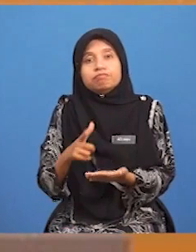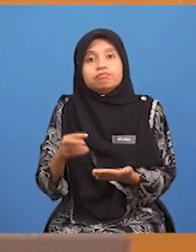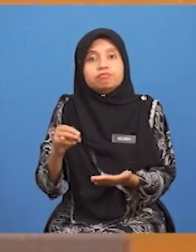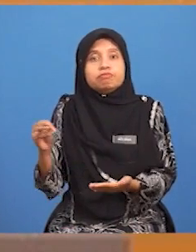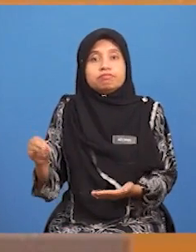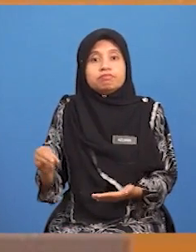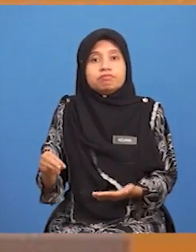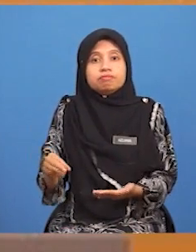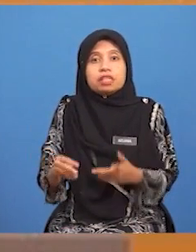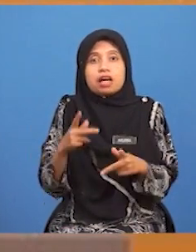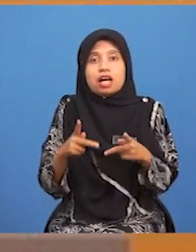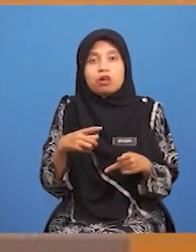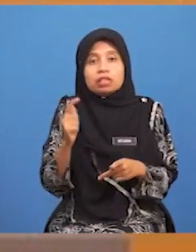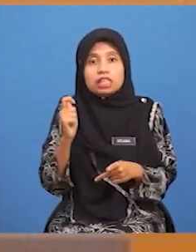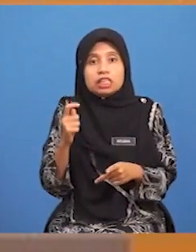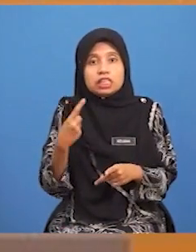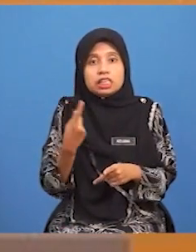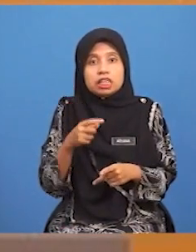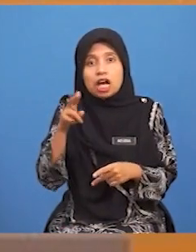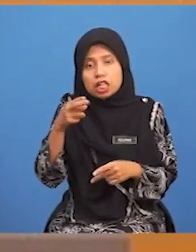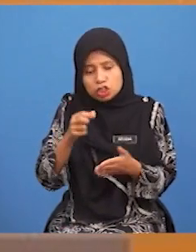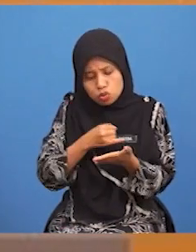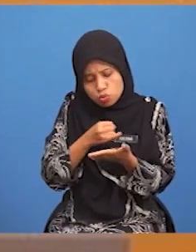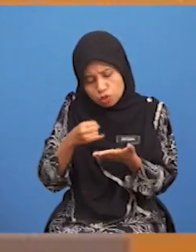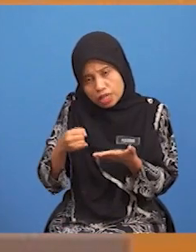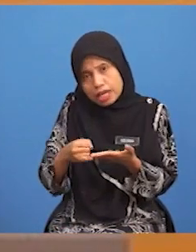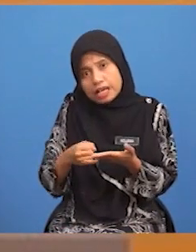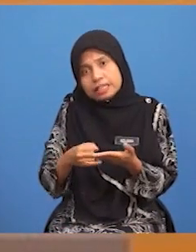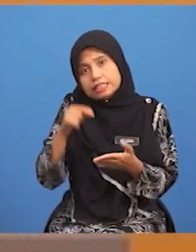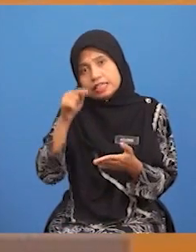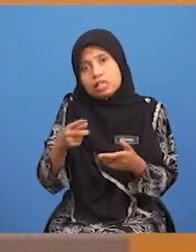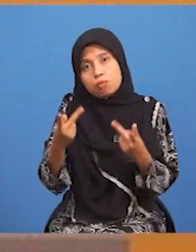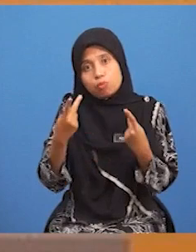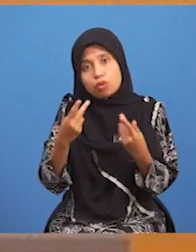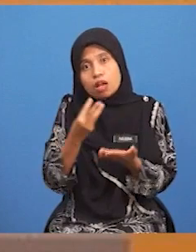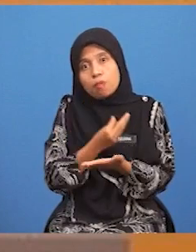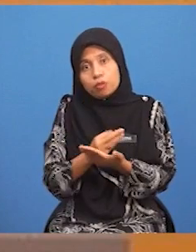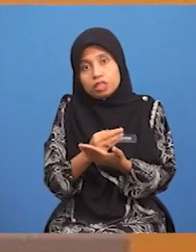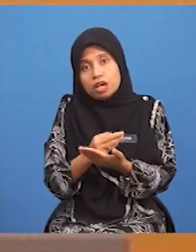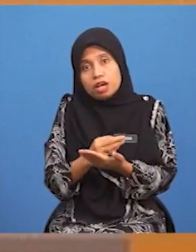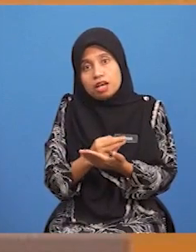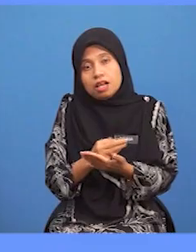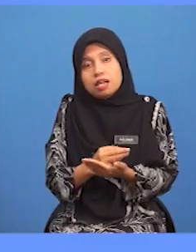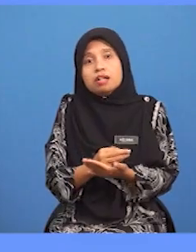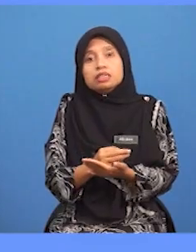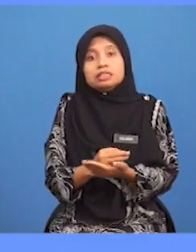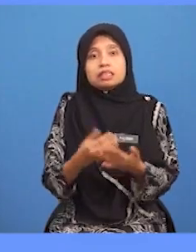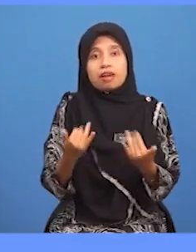Baiklah, murid-murid. Sekiranya tadi kita hanya melakar graf titik pulang modal tanpa menggunakan skala yang